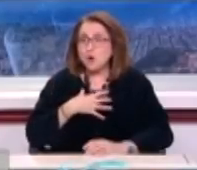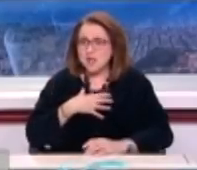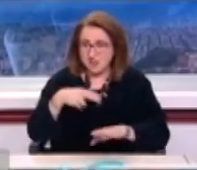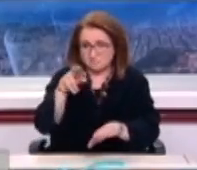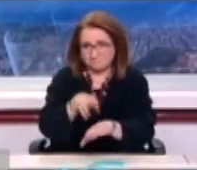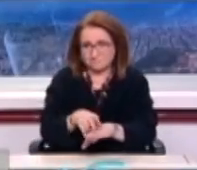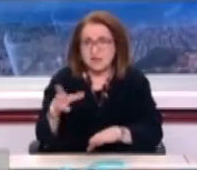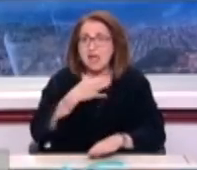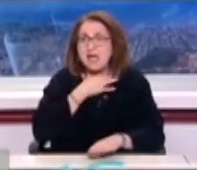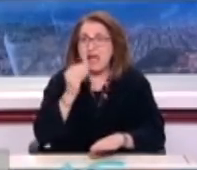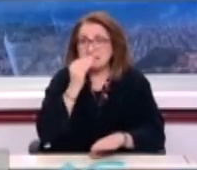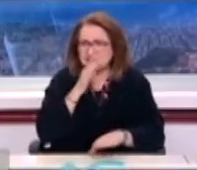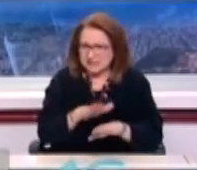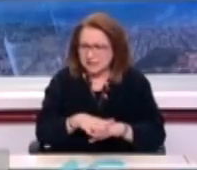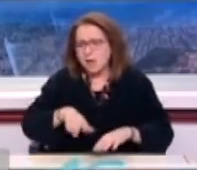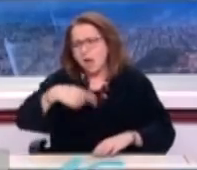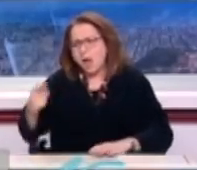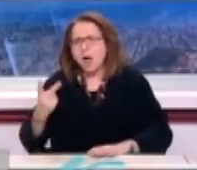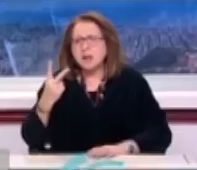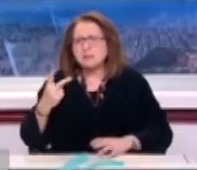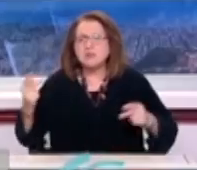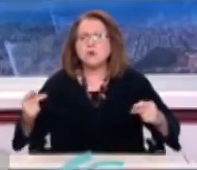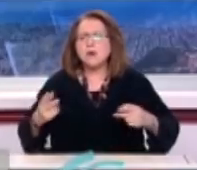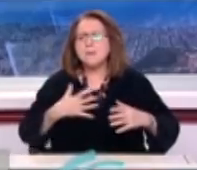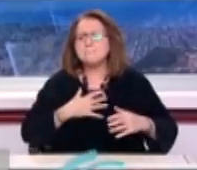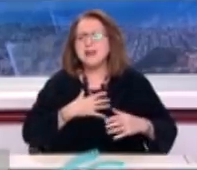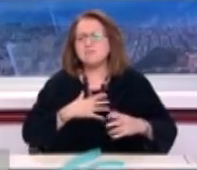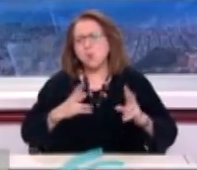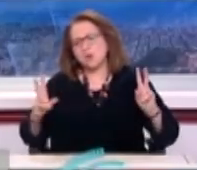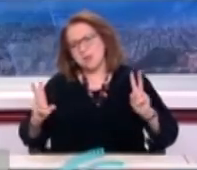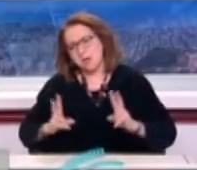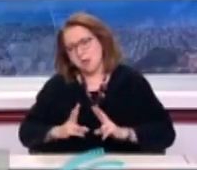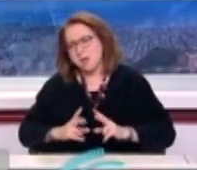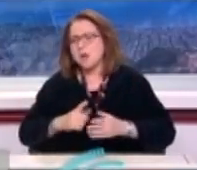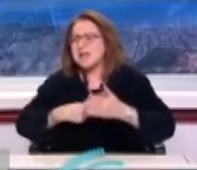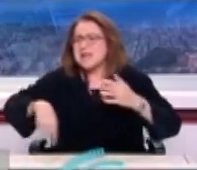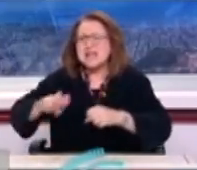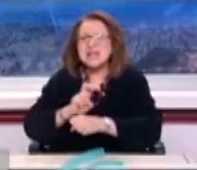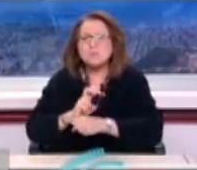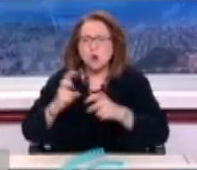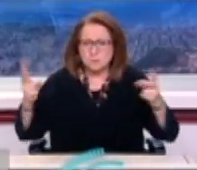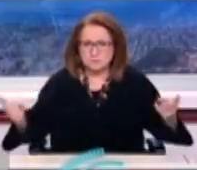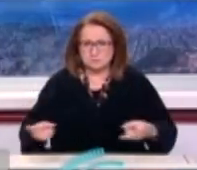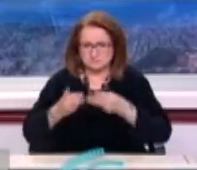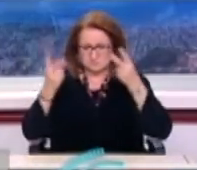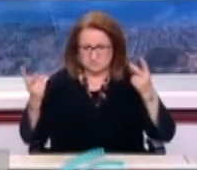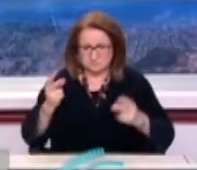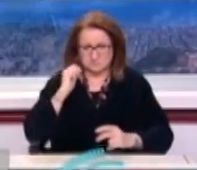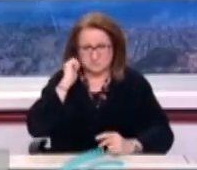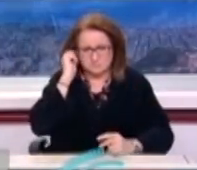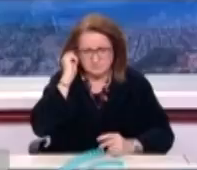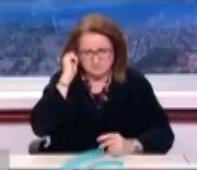σοβαρή. Και άλλοι δύο που έχουν μια ήπια πνευμονία. Οι υπόλοιποι είναι όλοι ελαφρά. Επίσης, συγγνώμη,